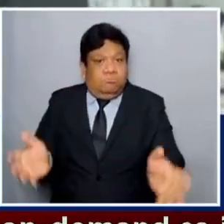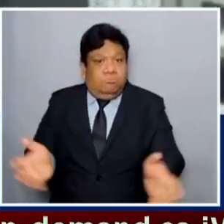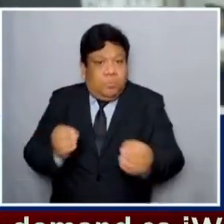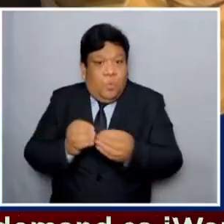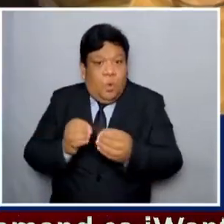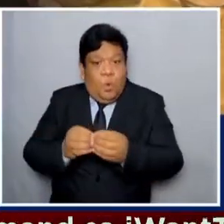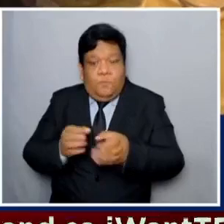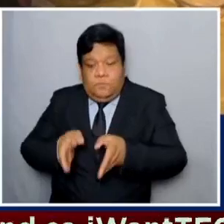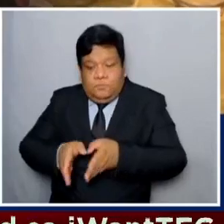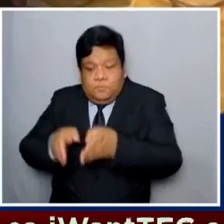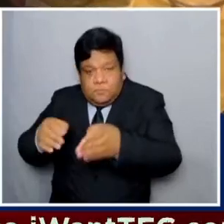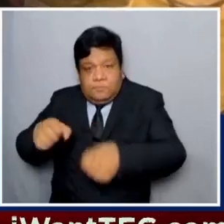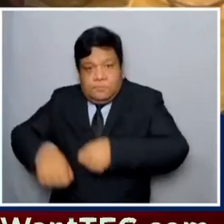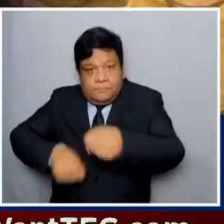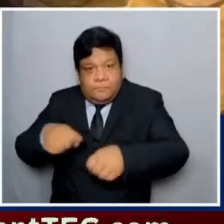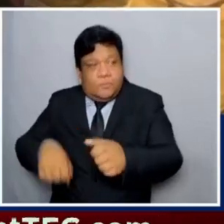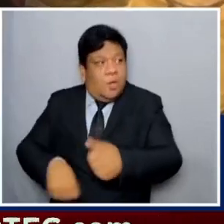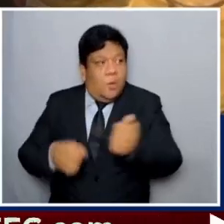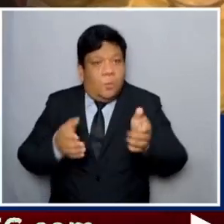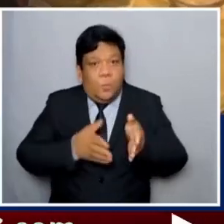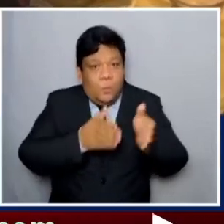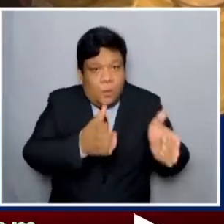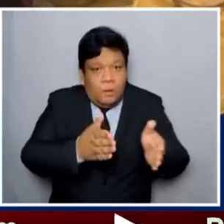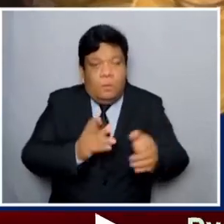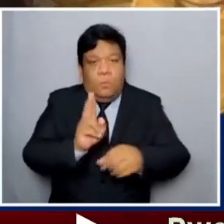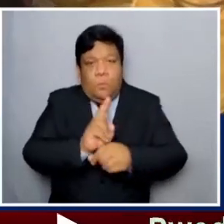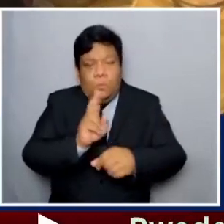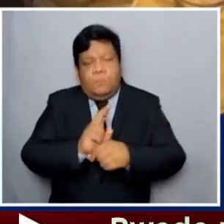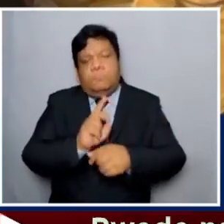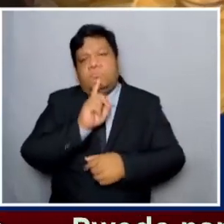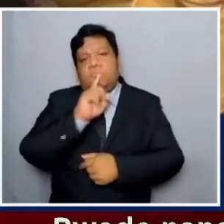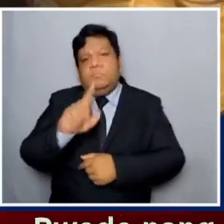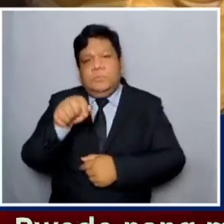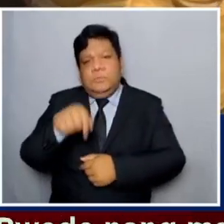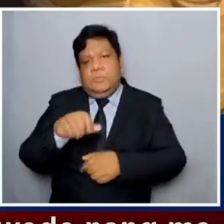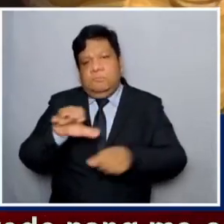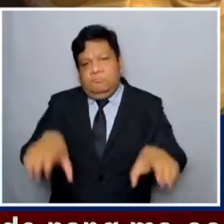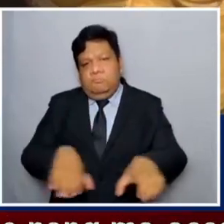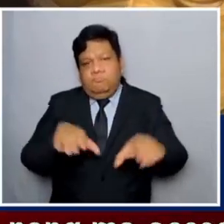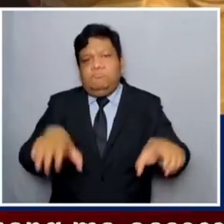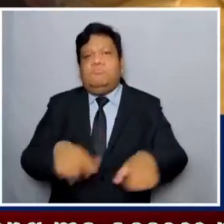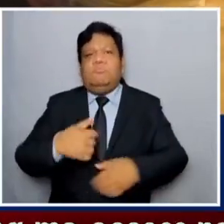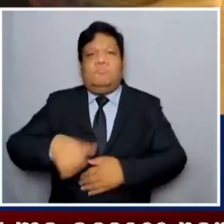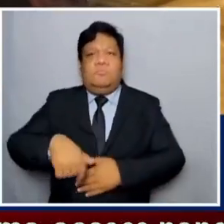bike lanes and alternative lanes po natin, isa lang po yan sa ginagawa natin.